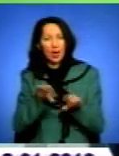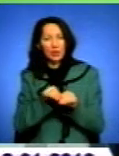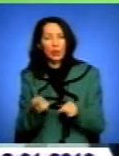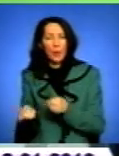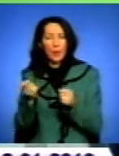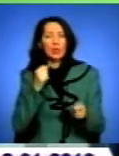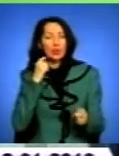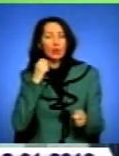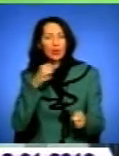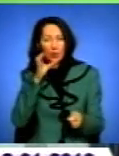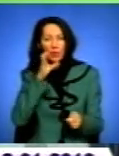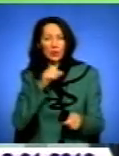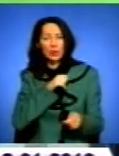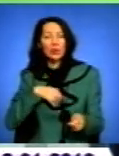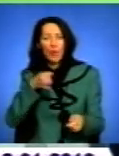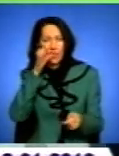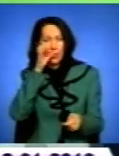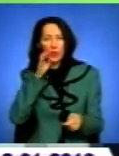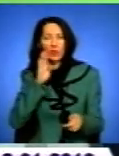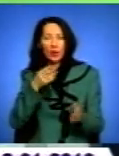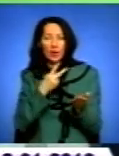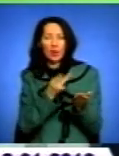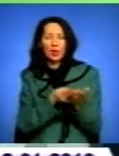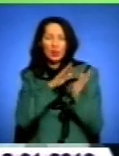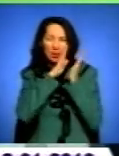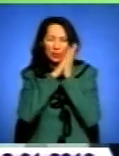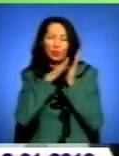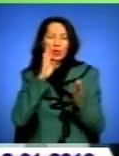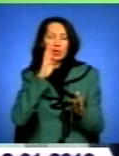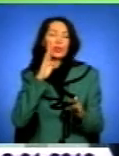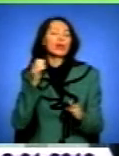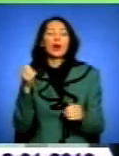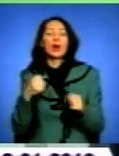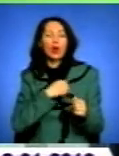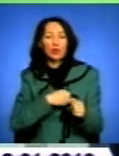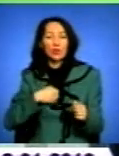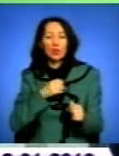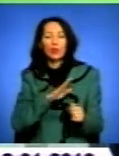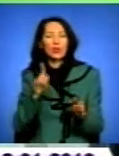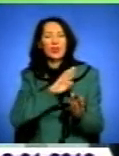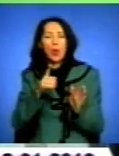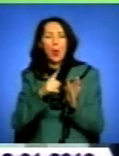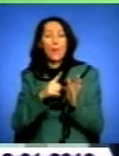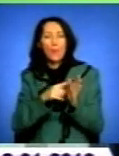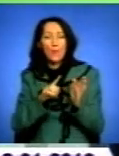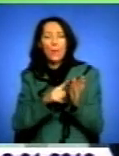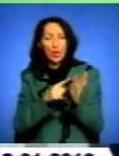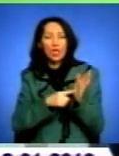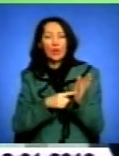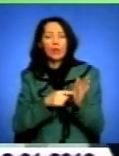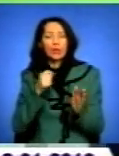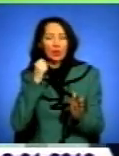жінки розпив його і ліг спати. Жінка розсердилася, що, от, можна так сказати, не поділився алкоголем з нею. І зі